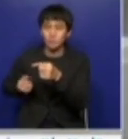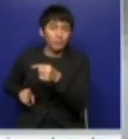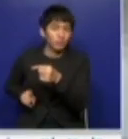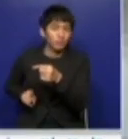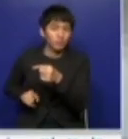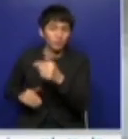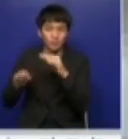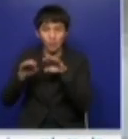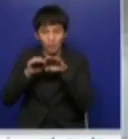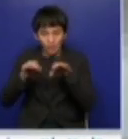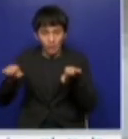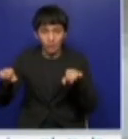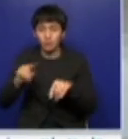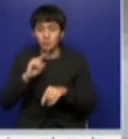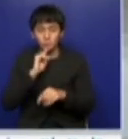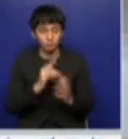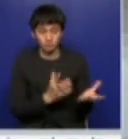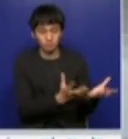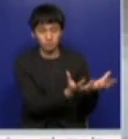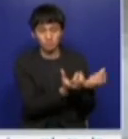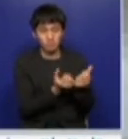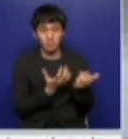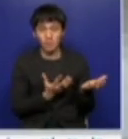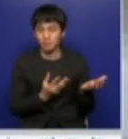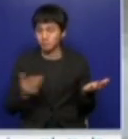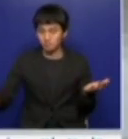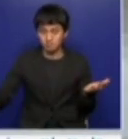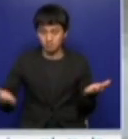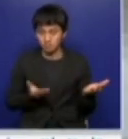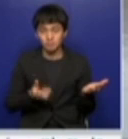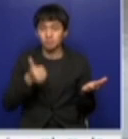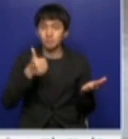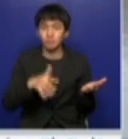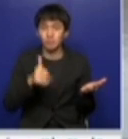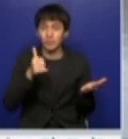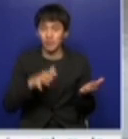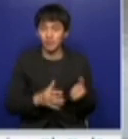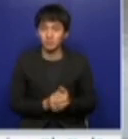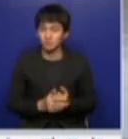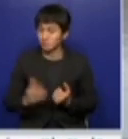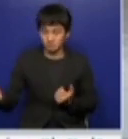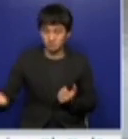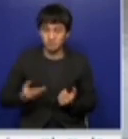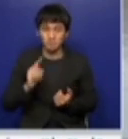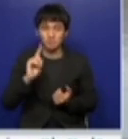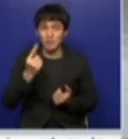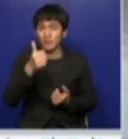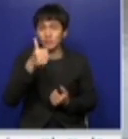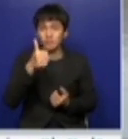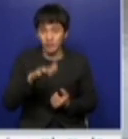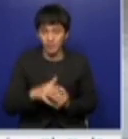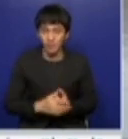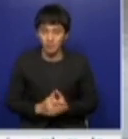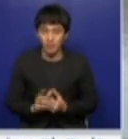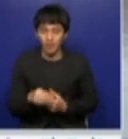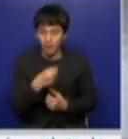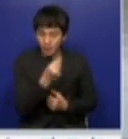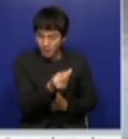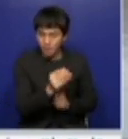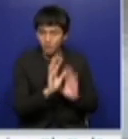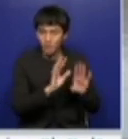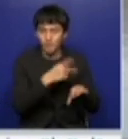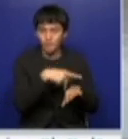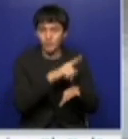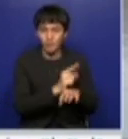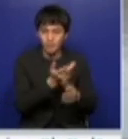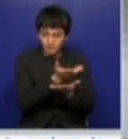ถ้าไม่รับมาเนี่ยล่างนั่นเสนอไม่ได้นะครับมันจะเสนอใหม่ไม่ได้อันนี้เป็นข้อพี่นากับฝาก